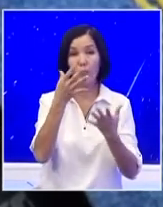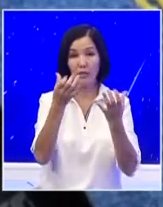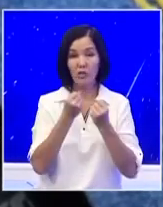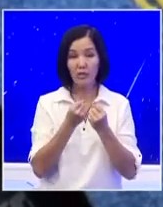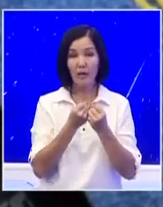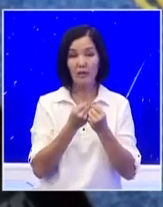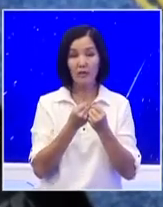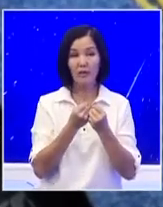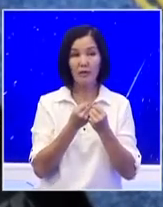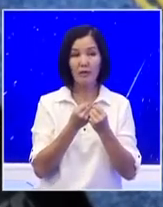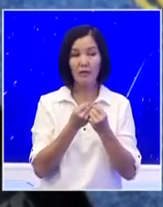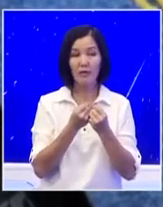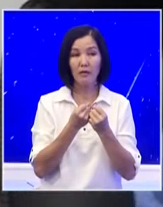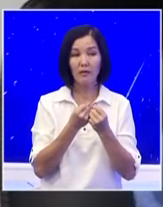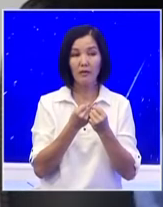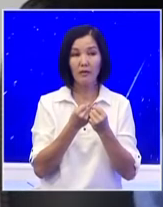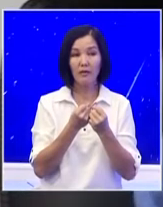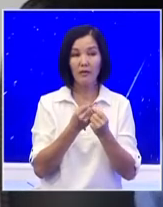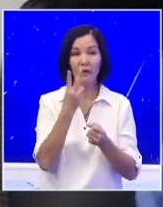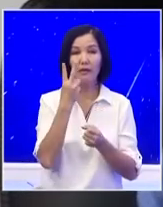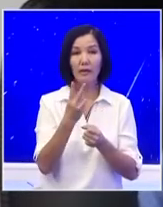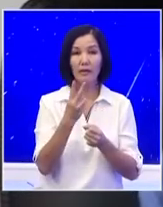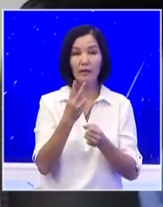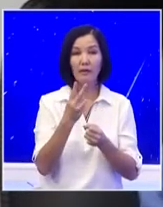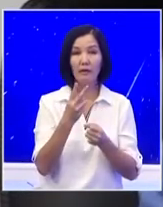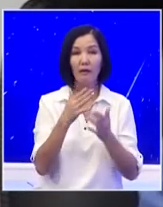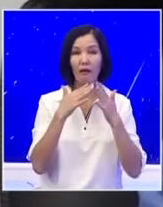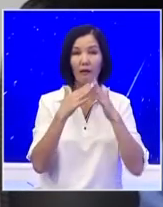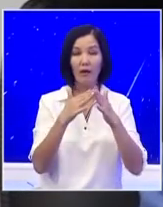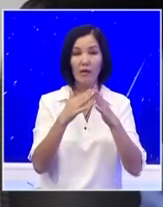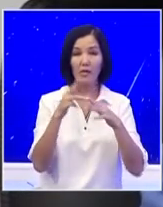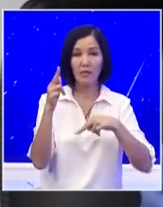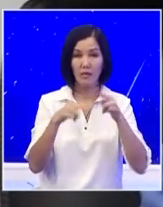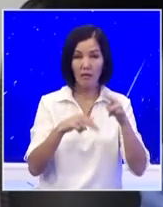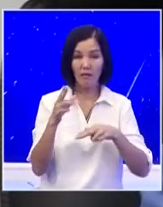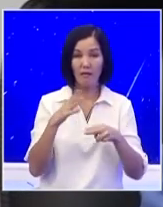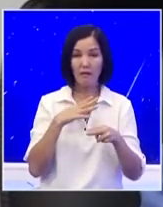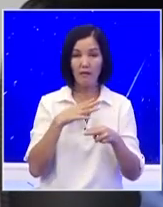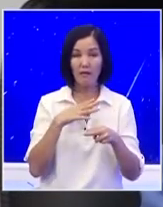біз мынау екі гараж салдық, сосын кейін